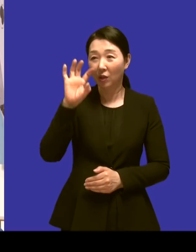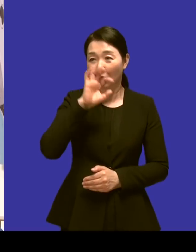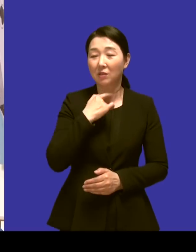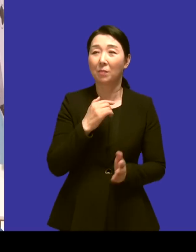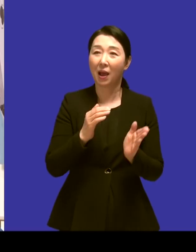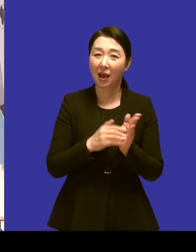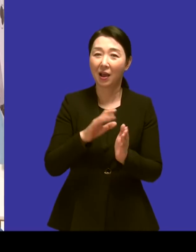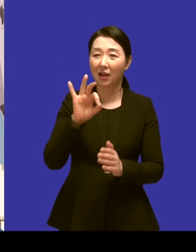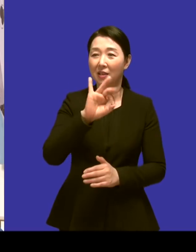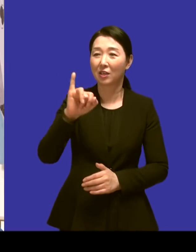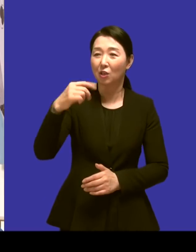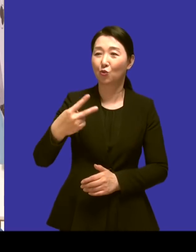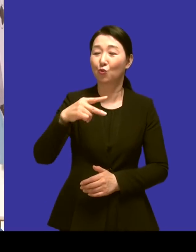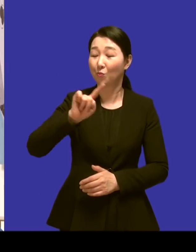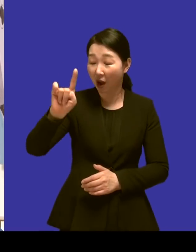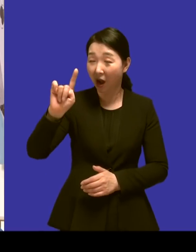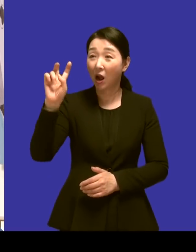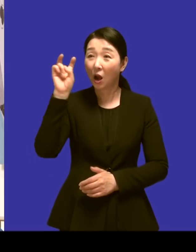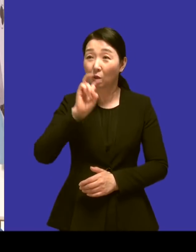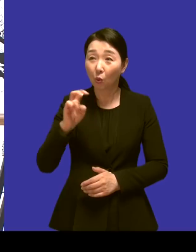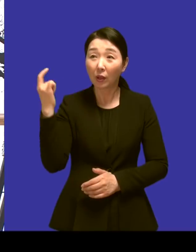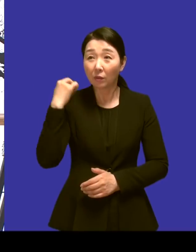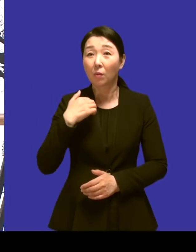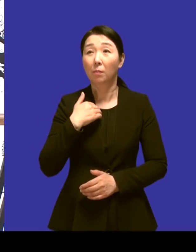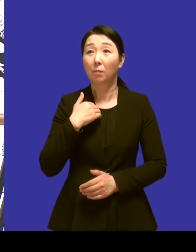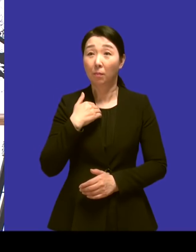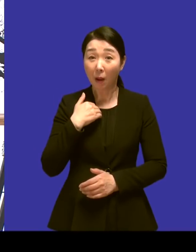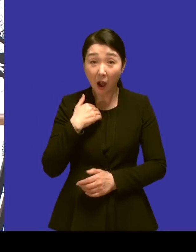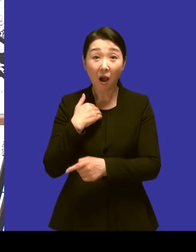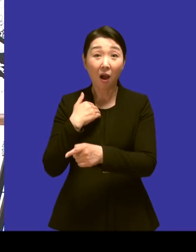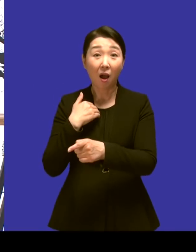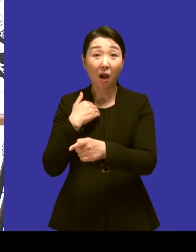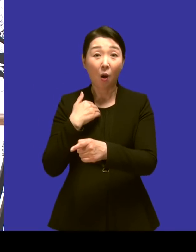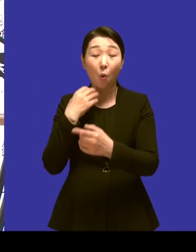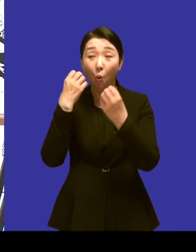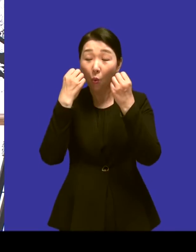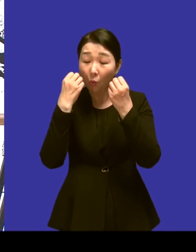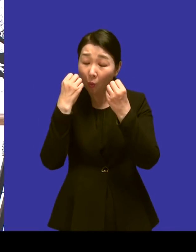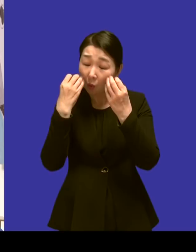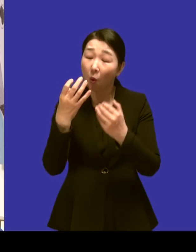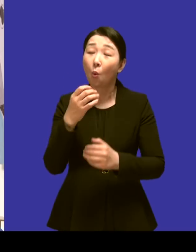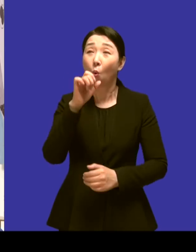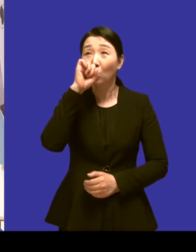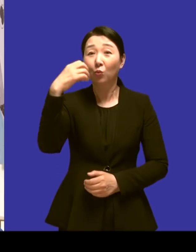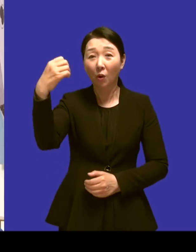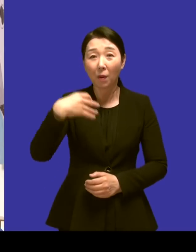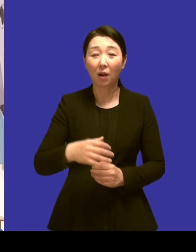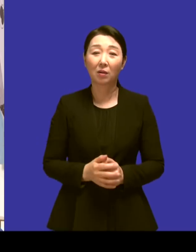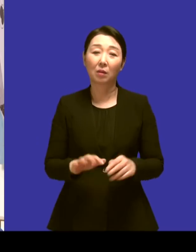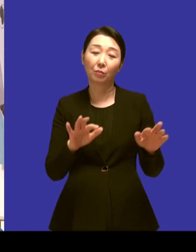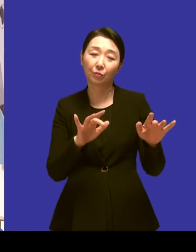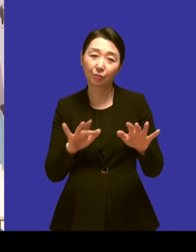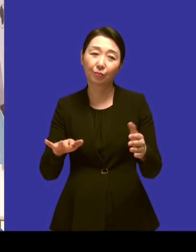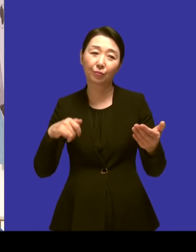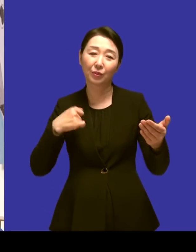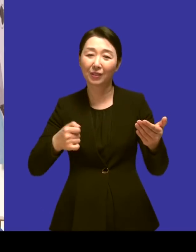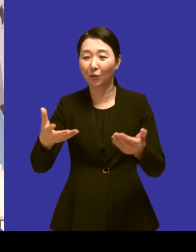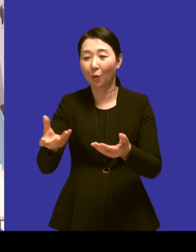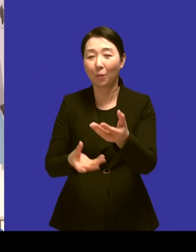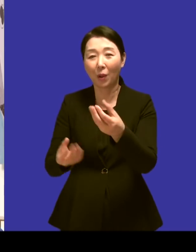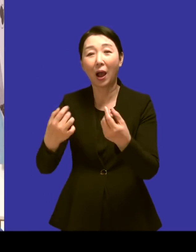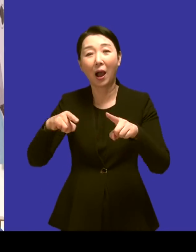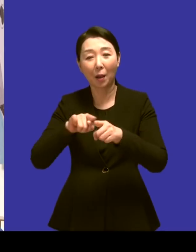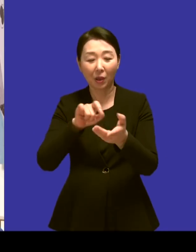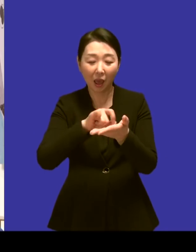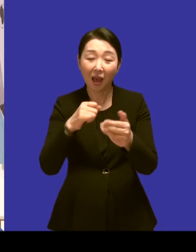곡을 들려드리니까 네. 이제 그 친구들은 그런 게 새로운 거예요. 그러니까 너무 좋다 하면서 이제 막 건반도 빌려주고 막 기타도 빌려주고 예. 너 같이 곡